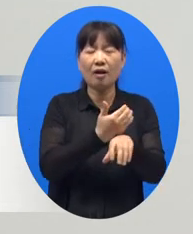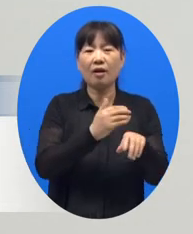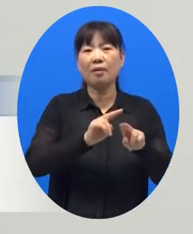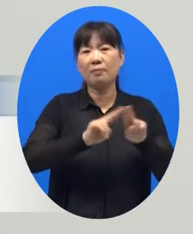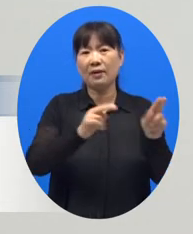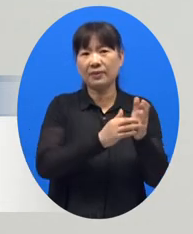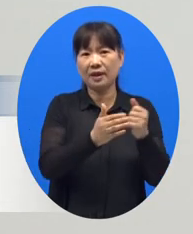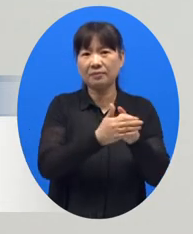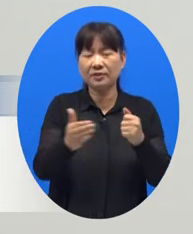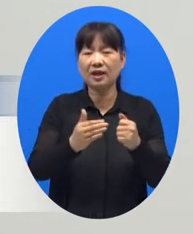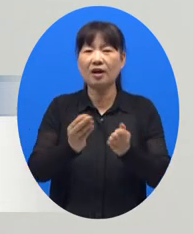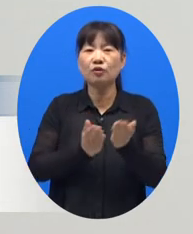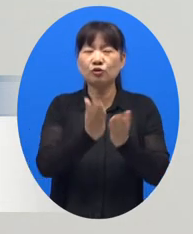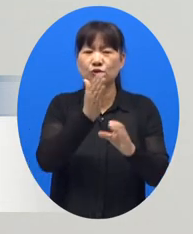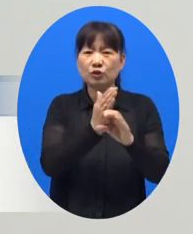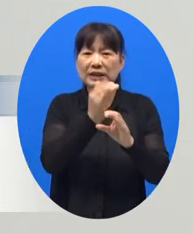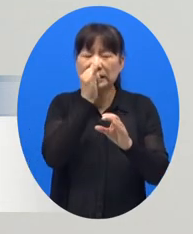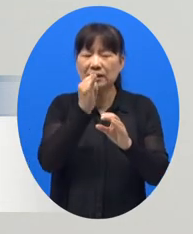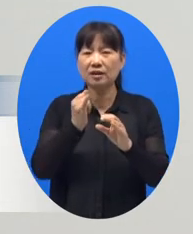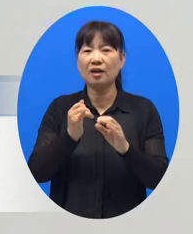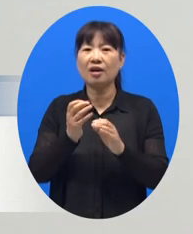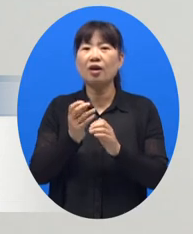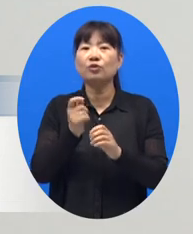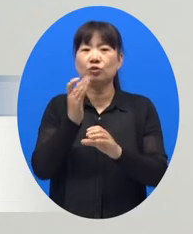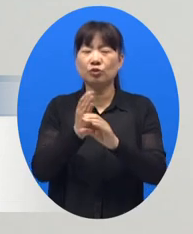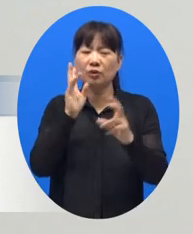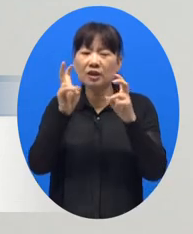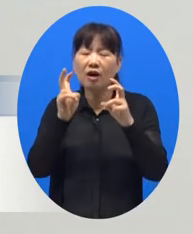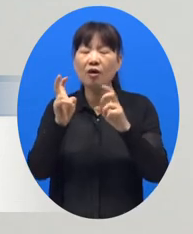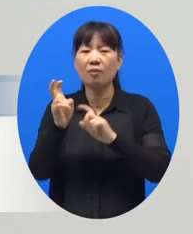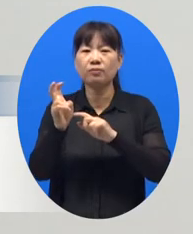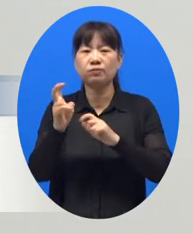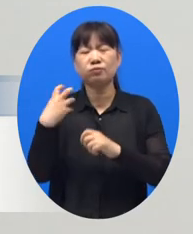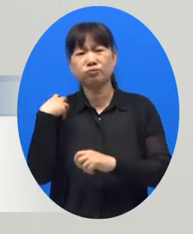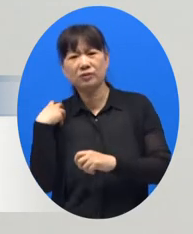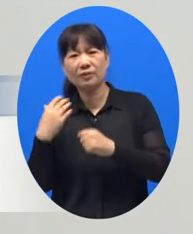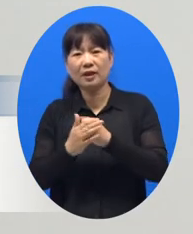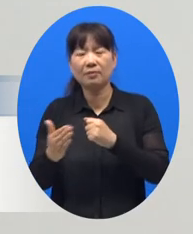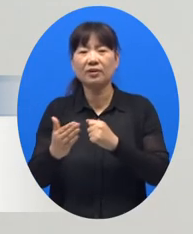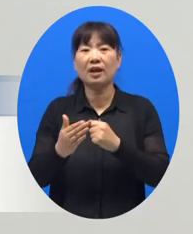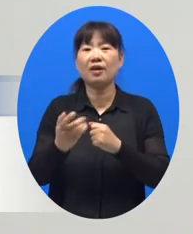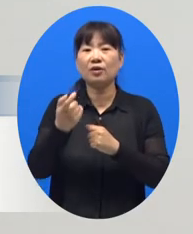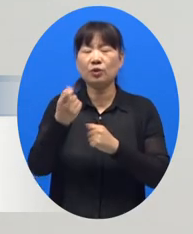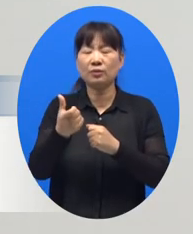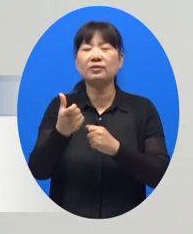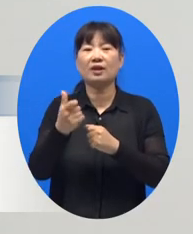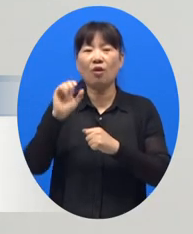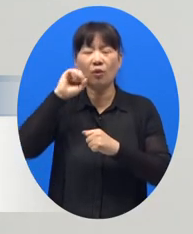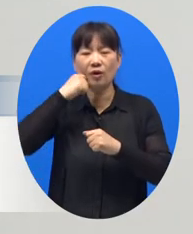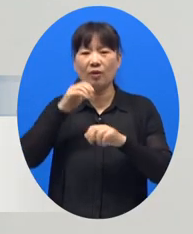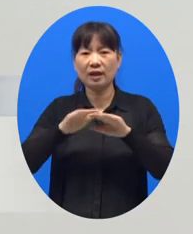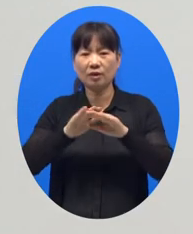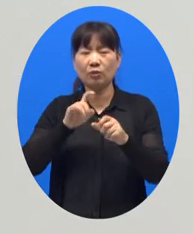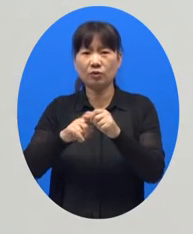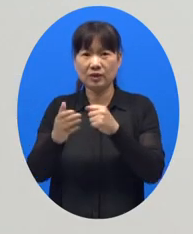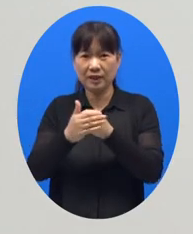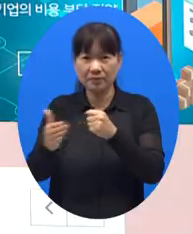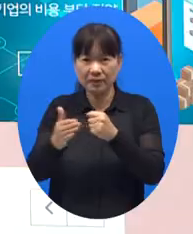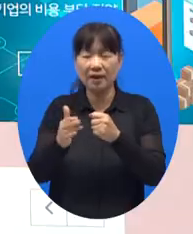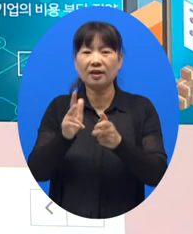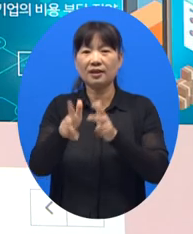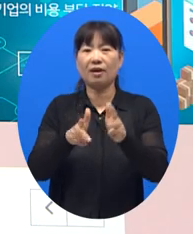우리 도내 기업들이 상당한 부담을 안게 되었습니다. 그래서 이를 조금이나마 해소하고자 이 사업을 추진하게